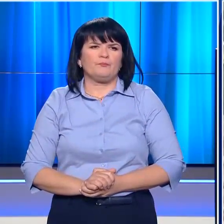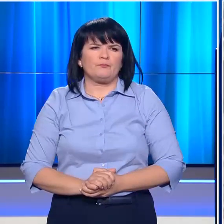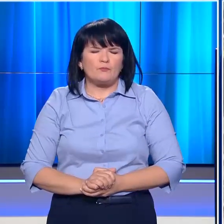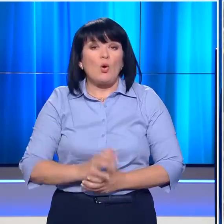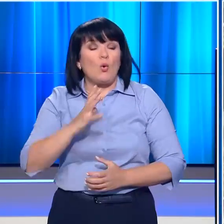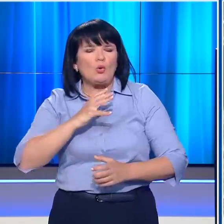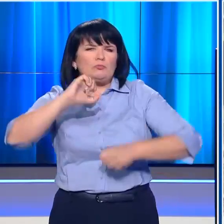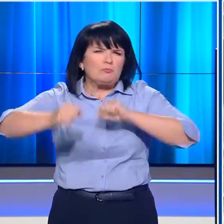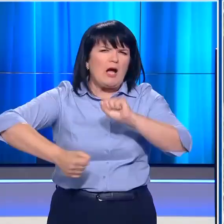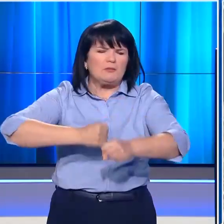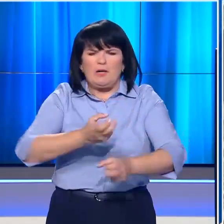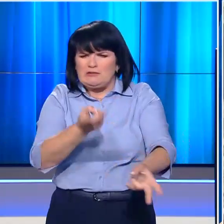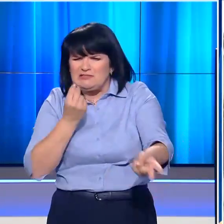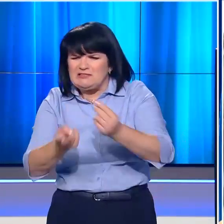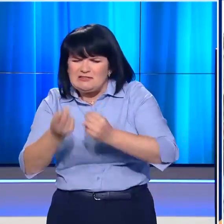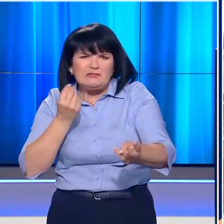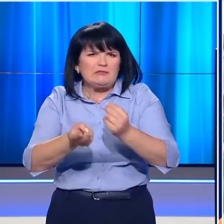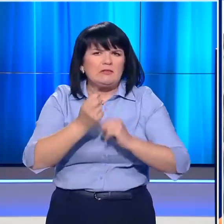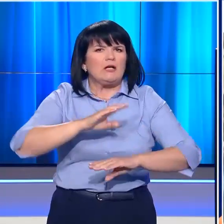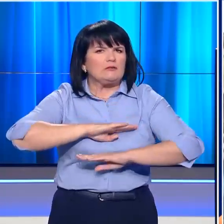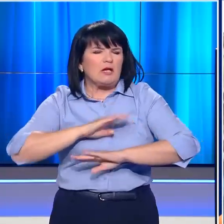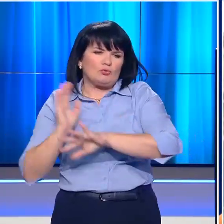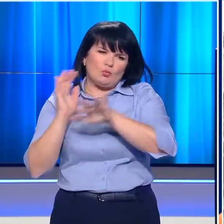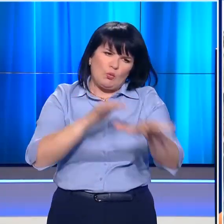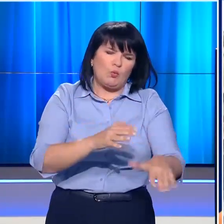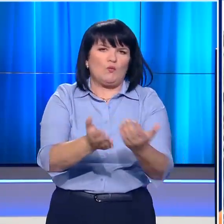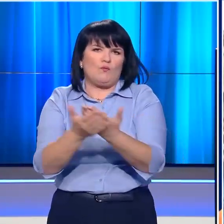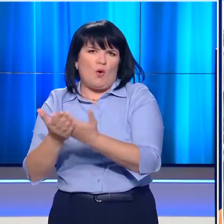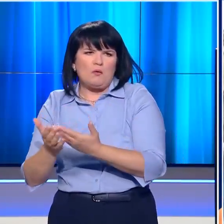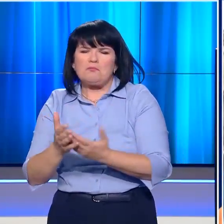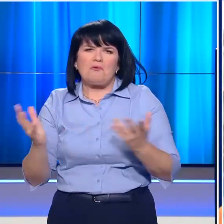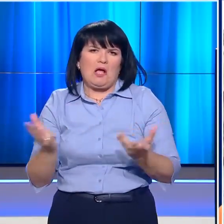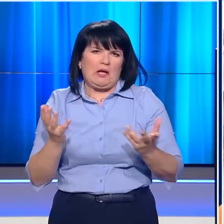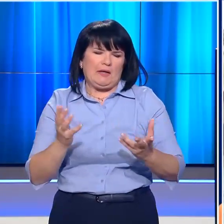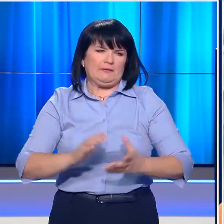Οι πολίτες παλεύουν να μαζέψουν τα συντρίμμια. Ο στρατός πέφτει να τους βοηθήσει.